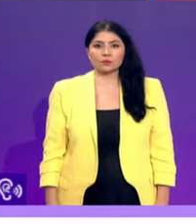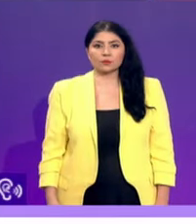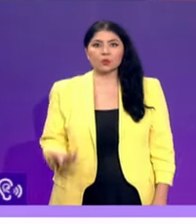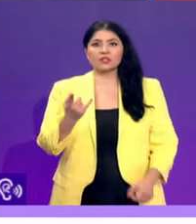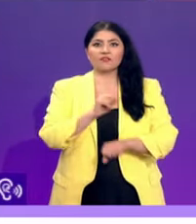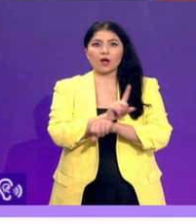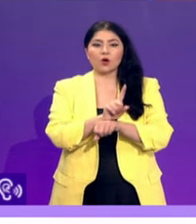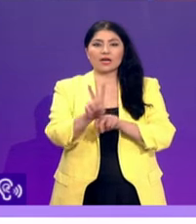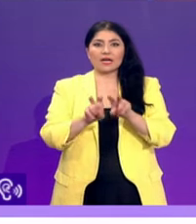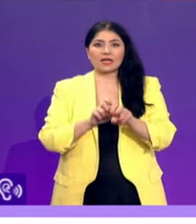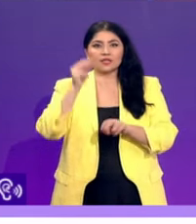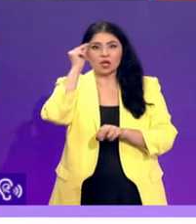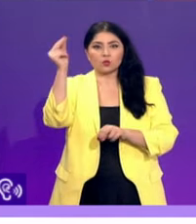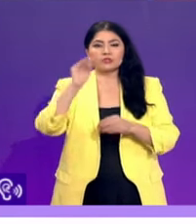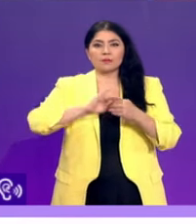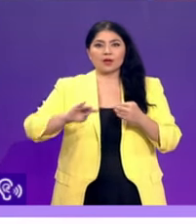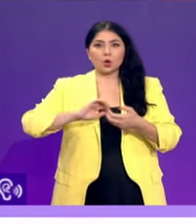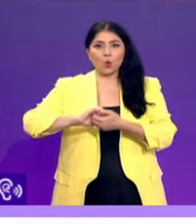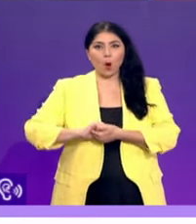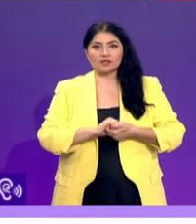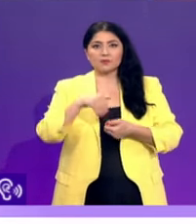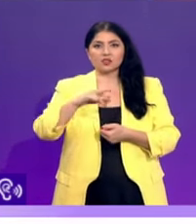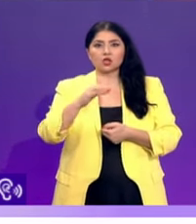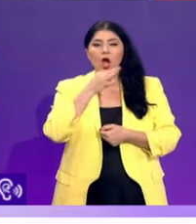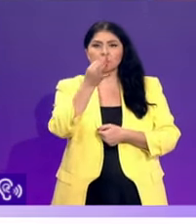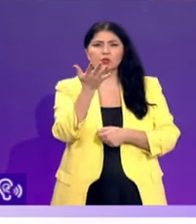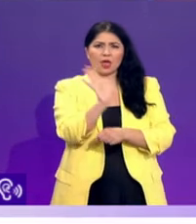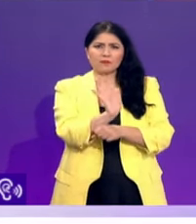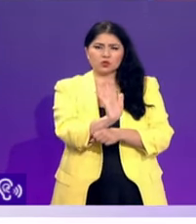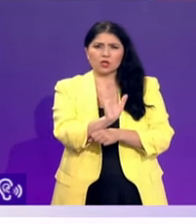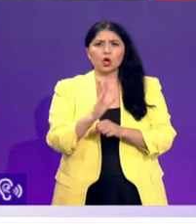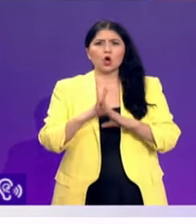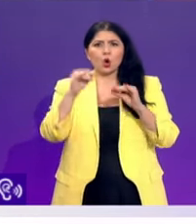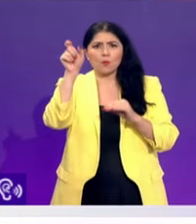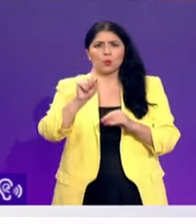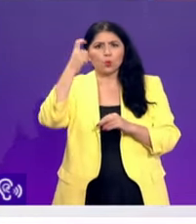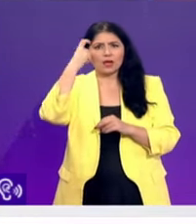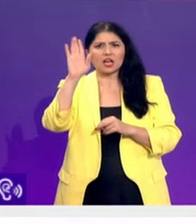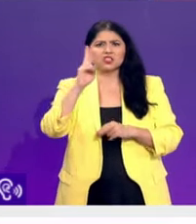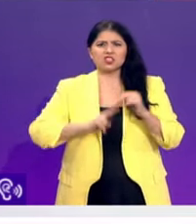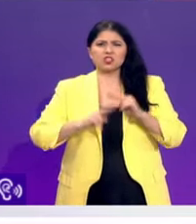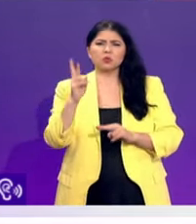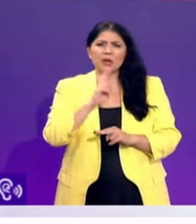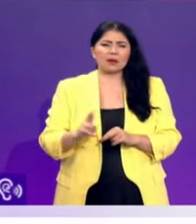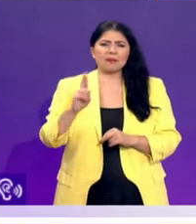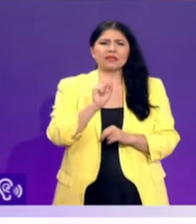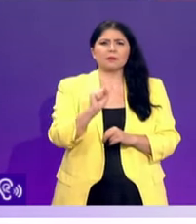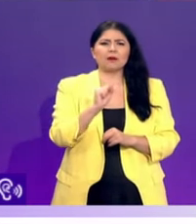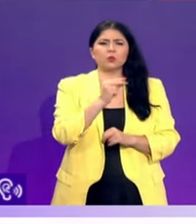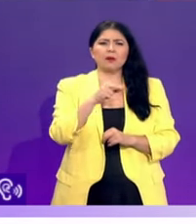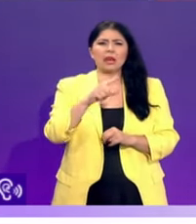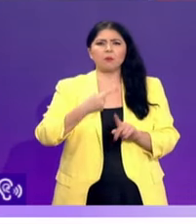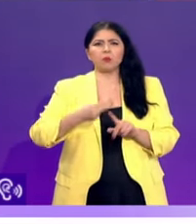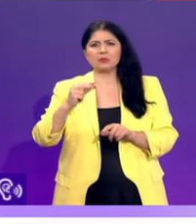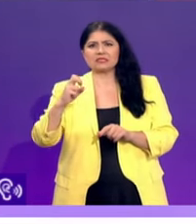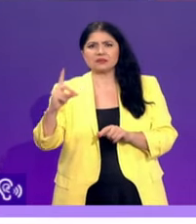Cu doar câteva ore înainte de anunțul ruperii coaliției, Marcel Ciolacu declara într-o emisiune televizată că românii nu cred în aceste certuri repetate dintre